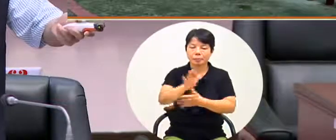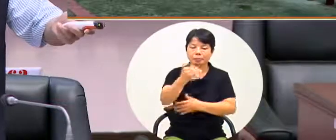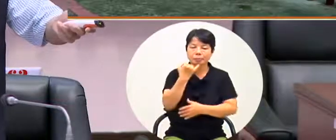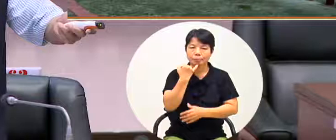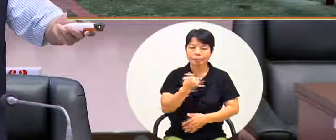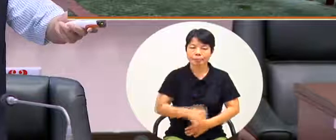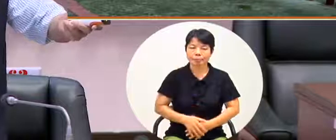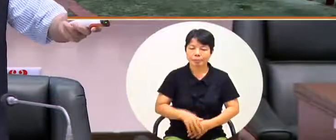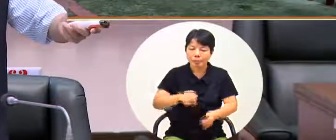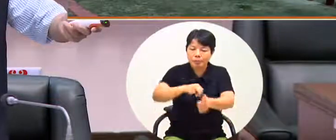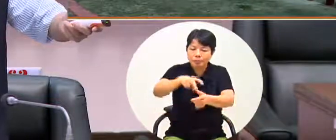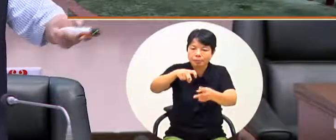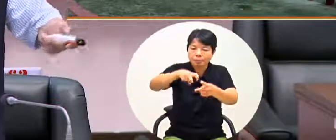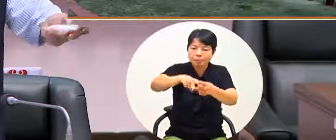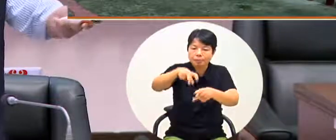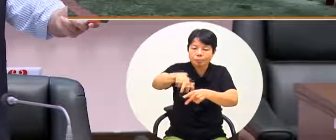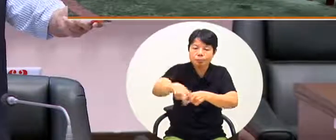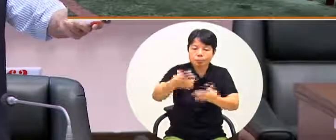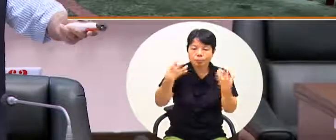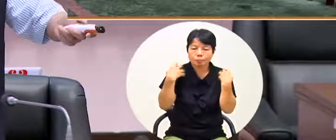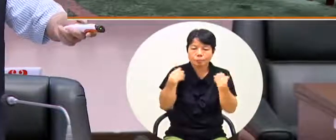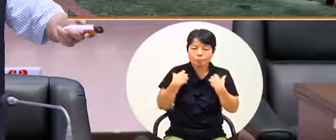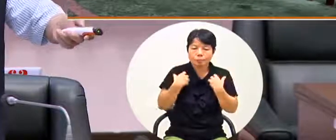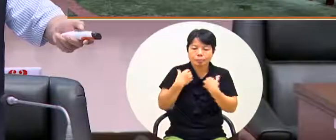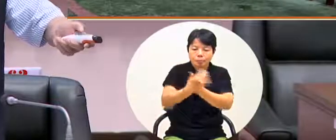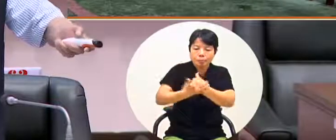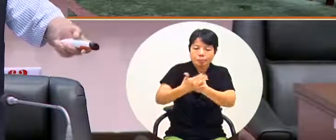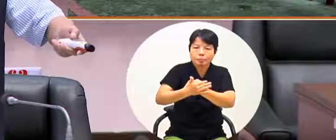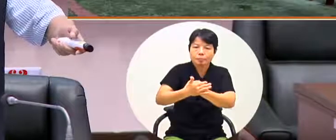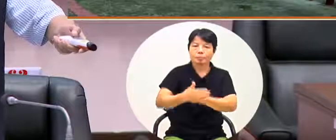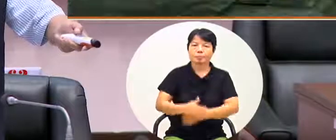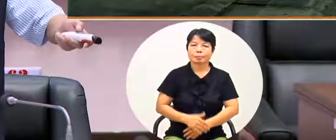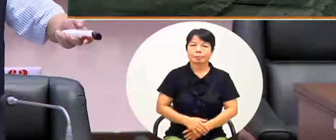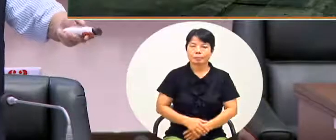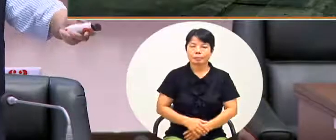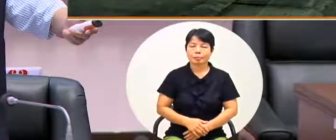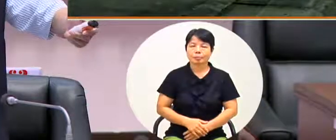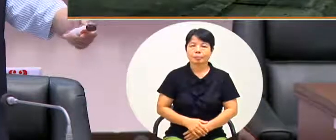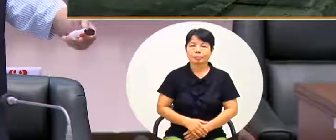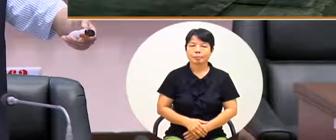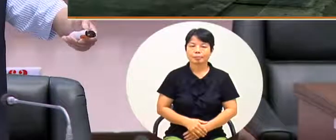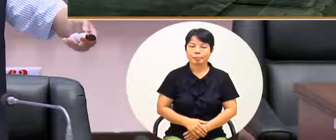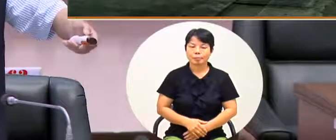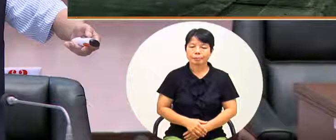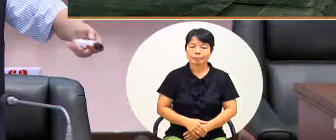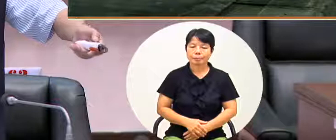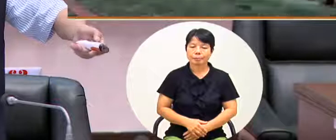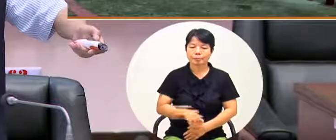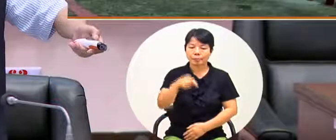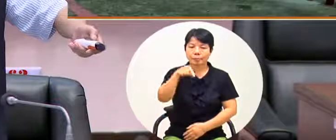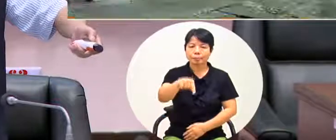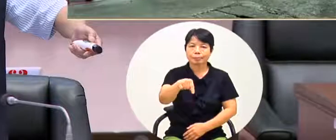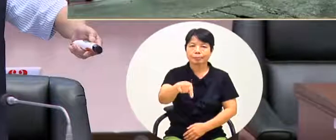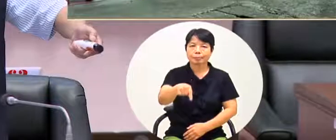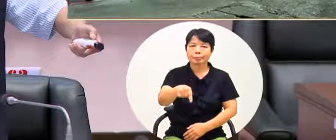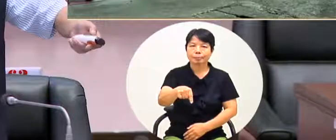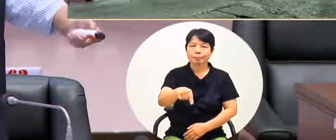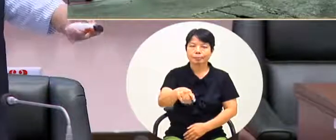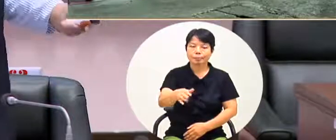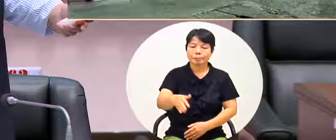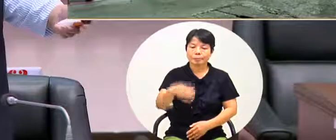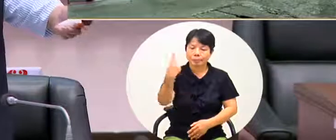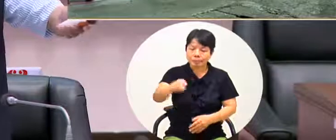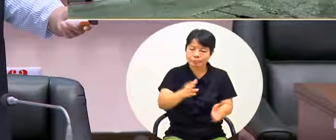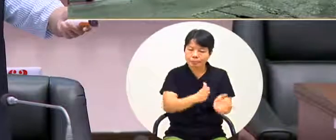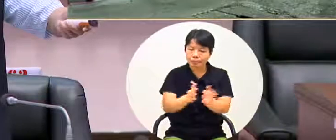所以这个部分是不是讲啊针对遮的这个所在吼，啊会当来啊做处理吼，啊增加一挂